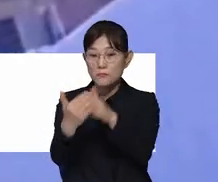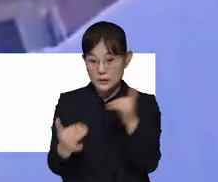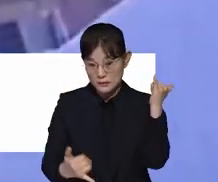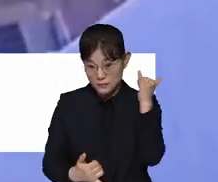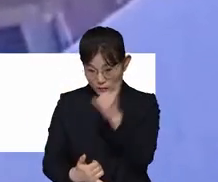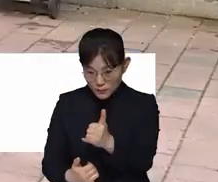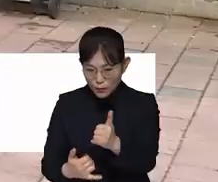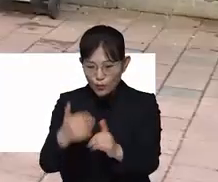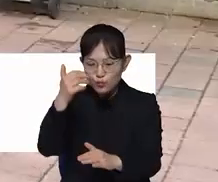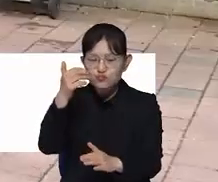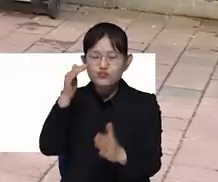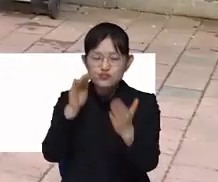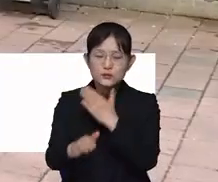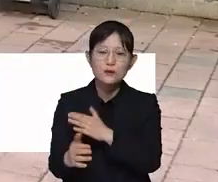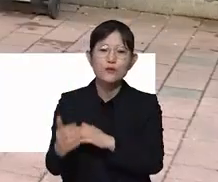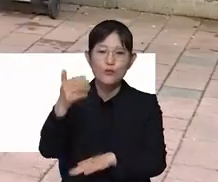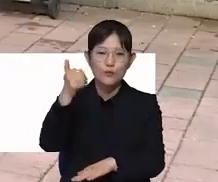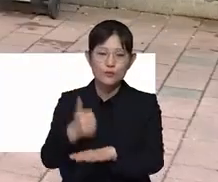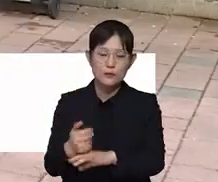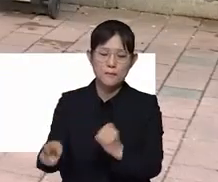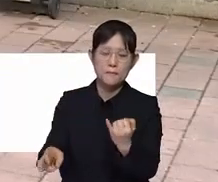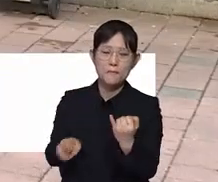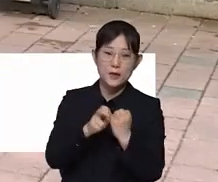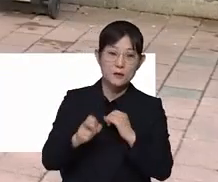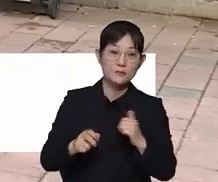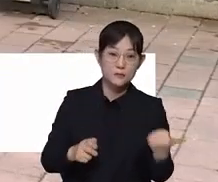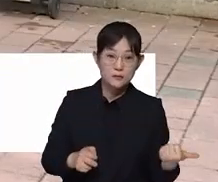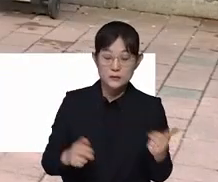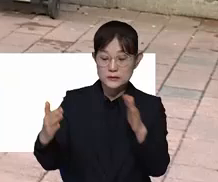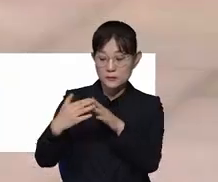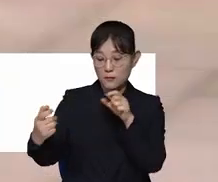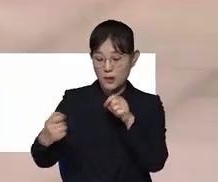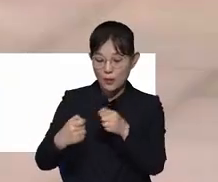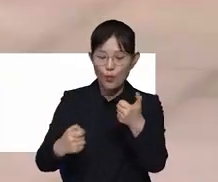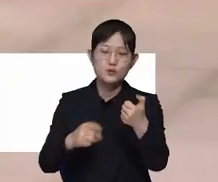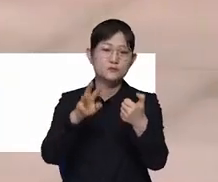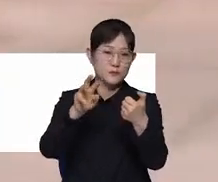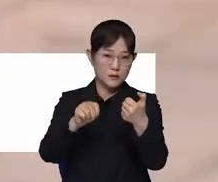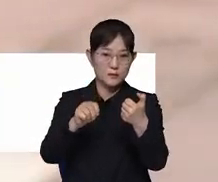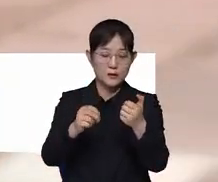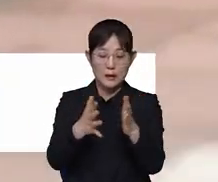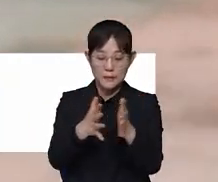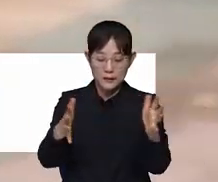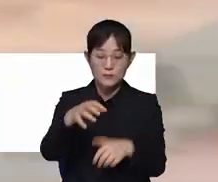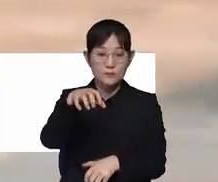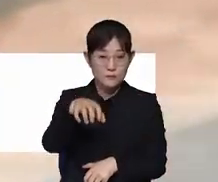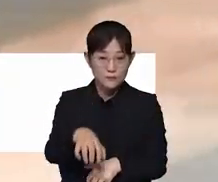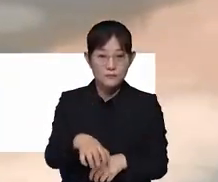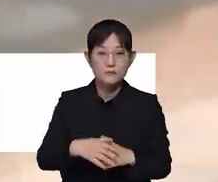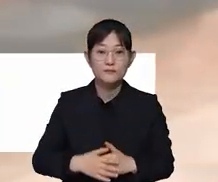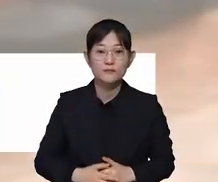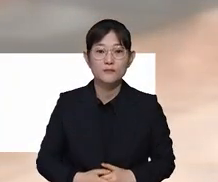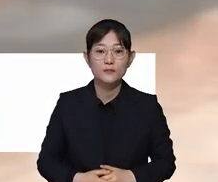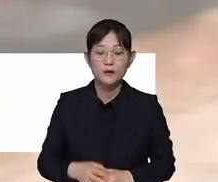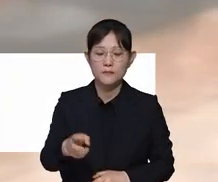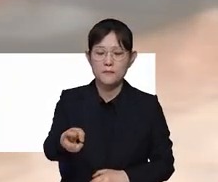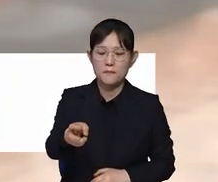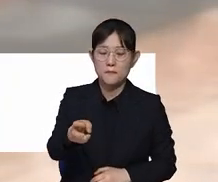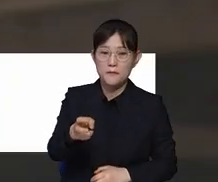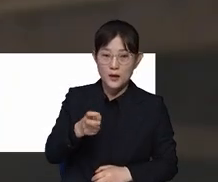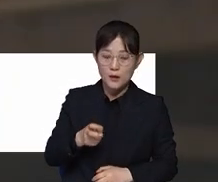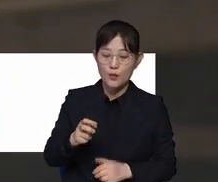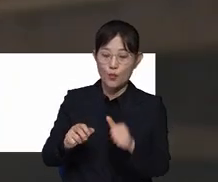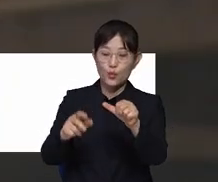집에 돌아갈 수 없었습니다. 집까지 불과 50m를 남긴 아파트 단지 내 인도에서 후진하던